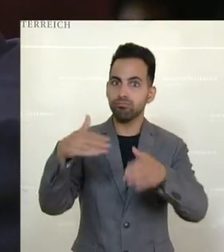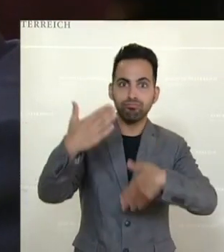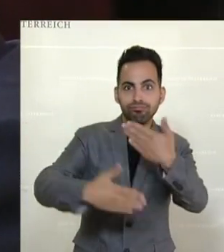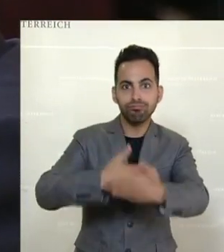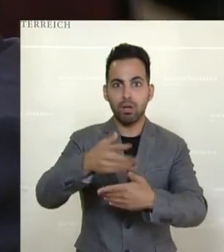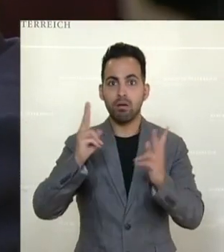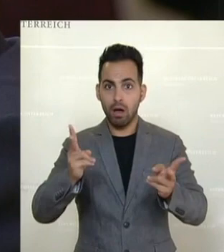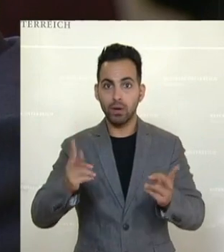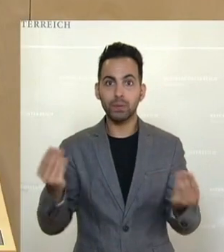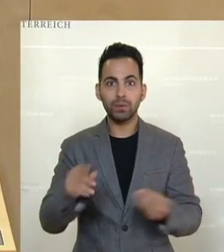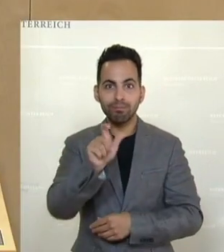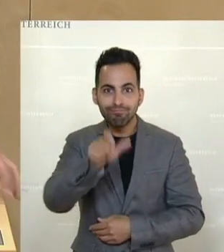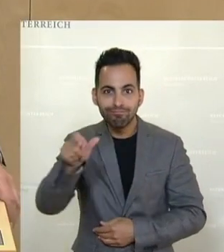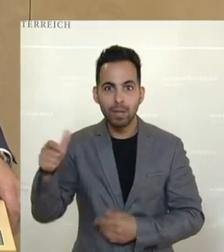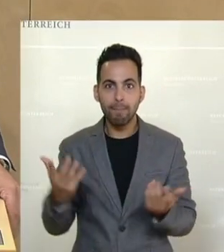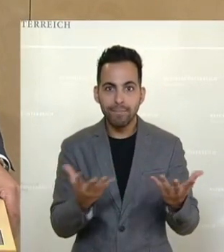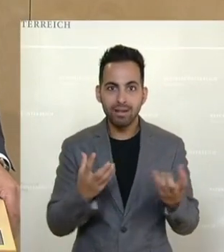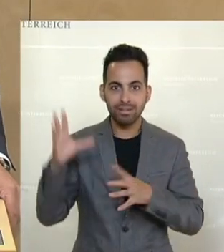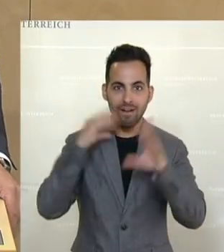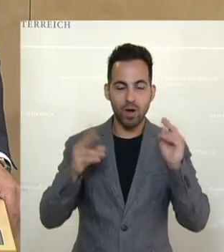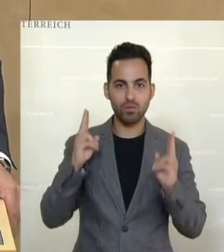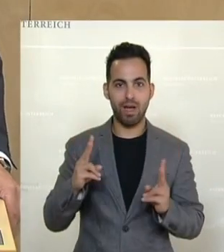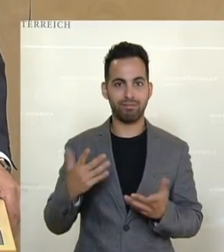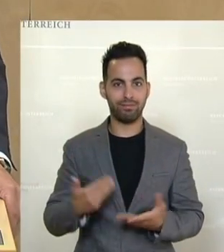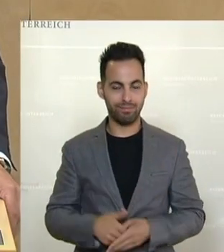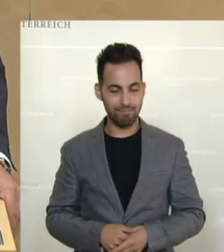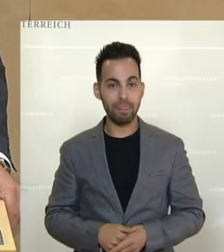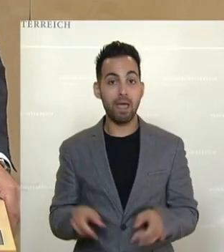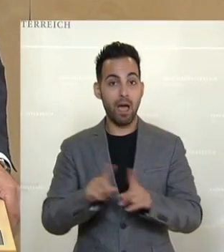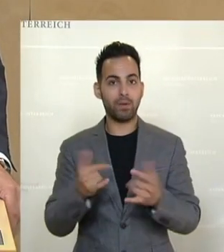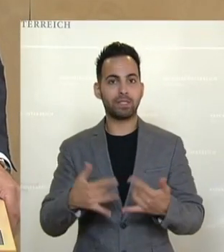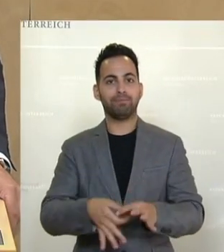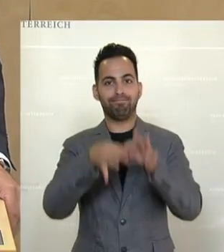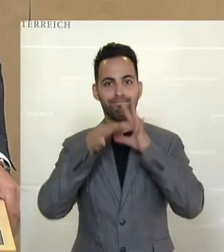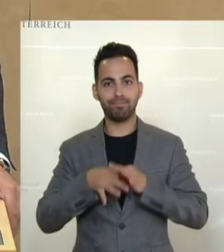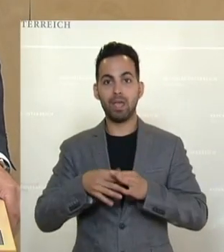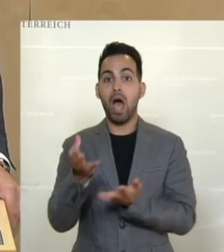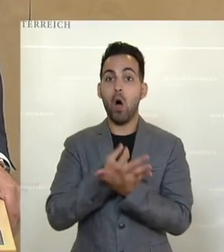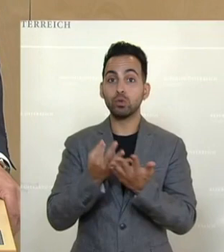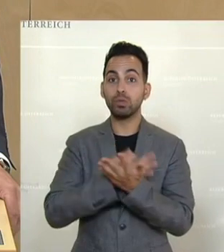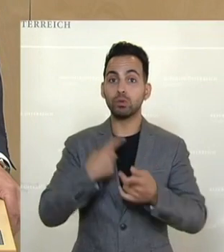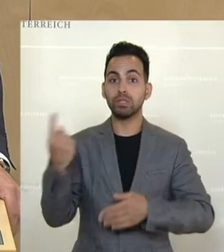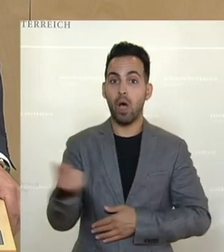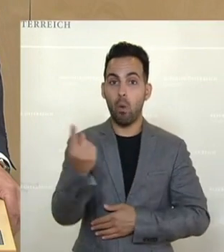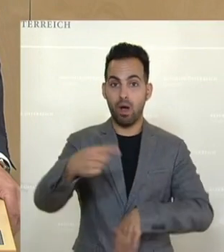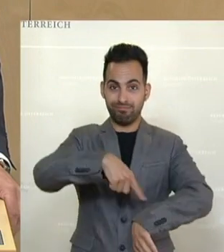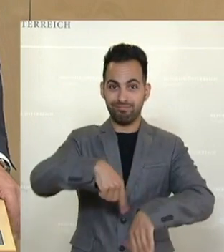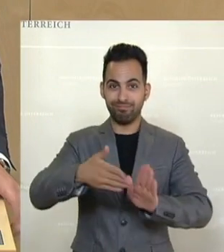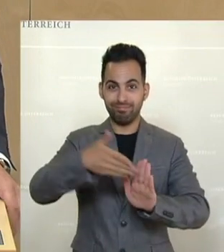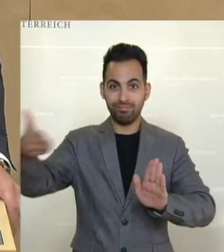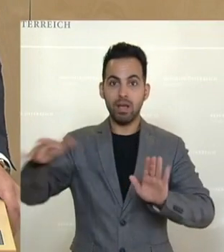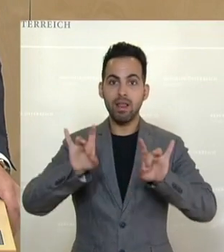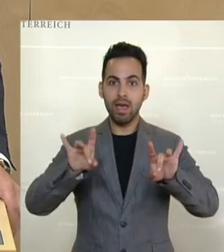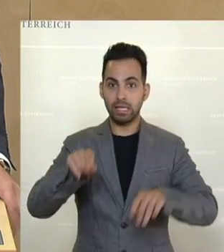dient, dass sie Praxis und Erfahrung sammeln können. Im Übrigen bin ich jetzt wieder bei der Frage der Ausbildungsdauer für Lehrer, Herr Bundesminister. Auch